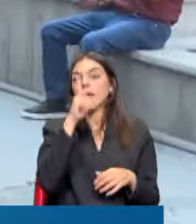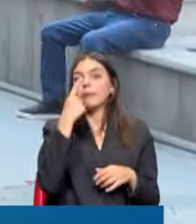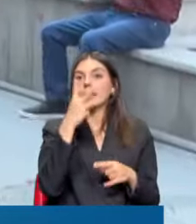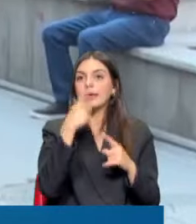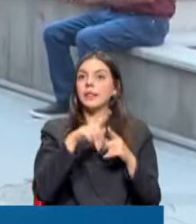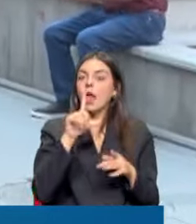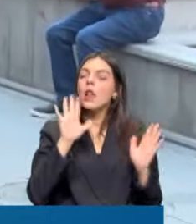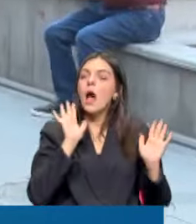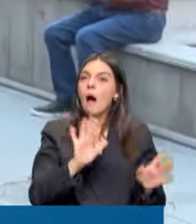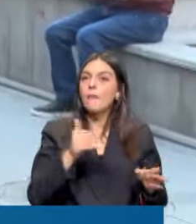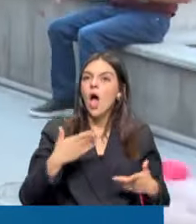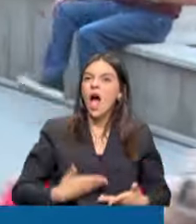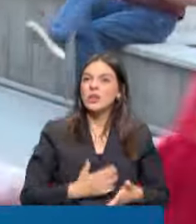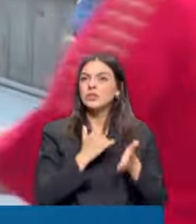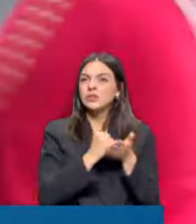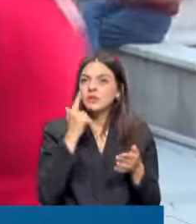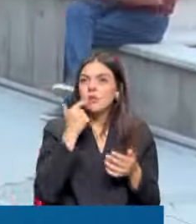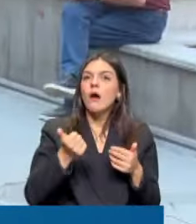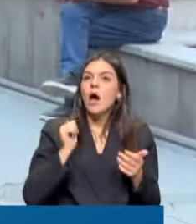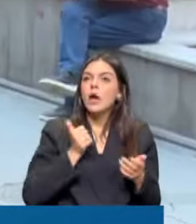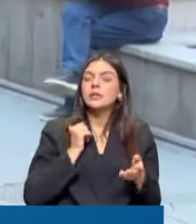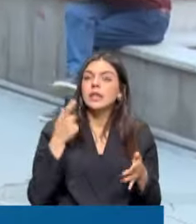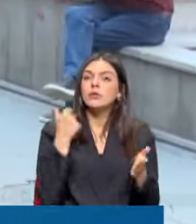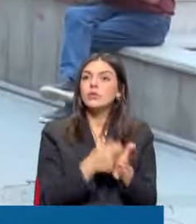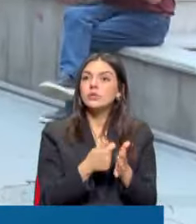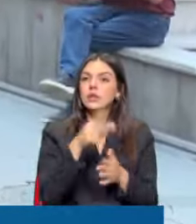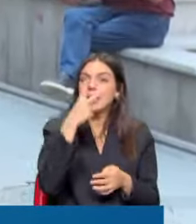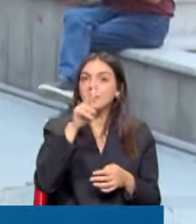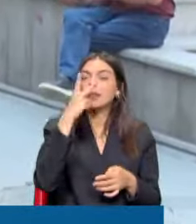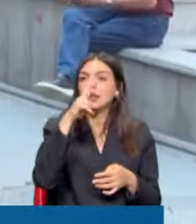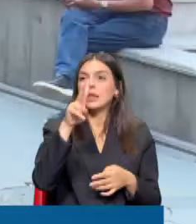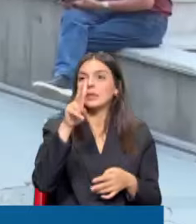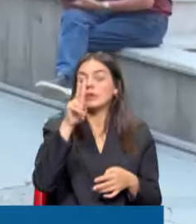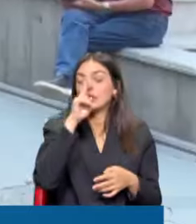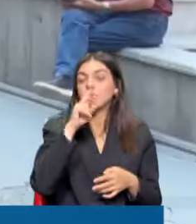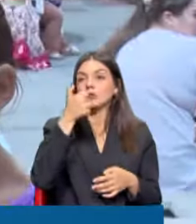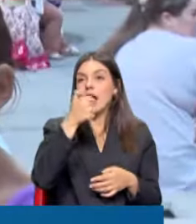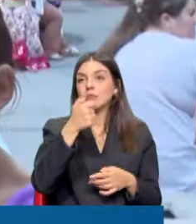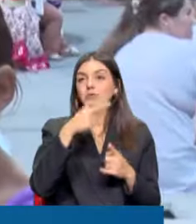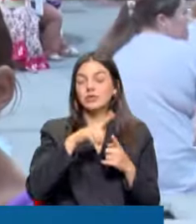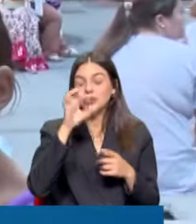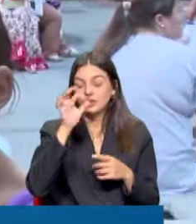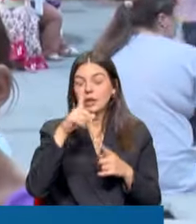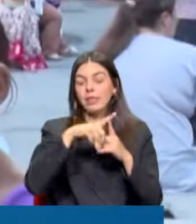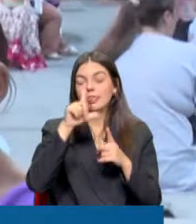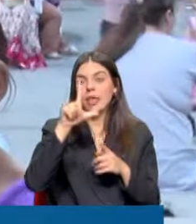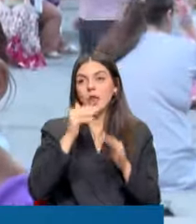kaldı. Ancak açlık sınırı ise asgari ücretin 2269 lira üzerine çıktı. 150 liraya almıştım peyniri.